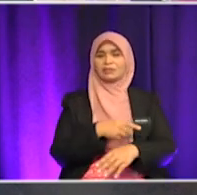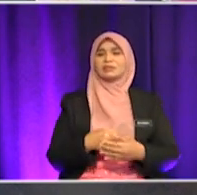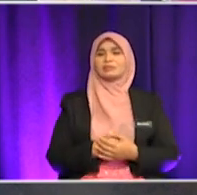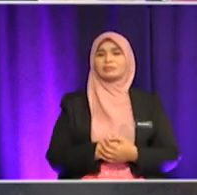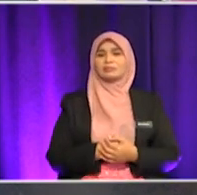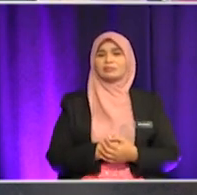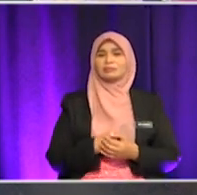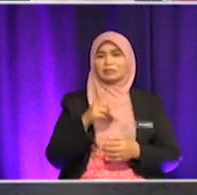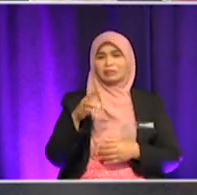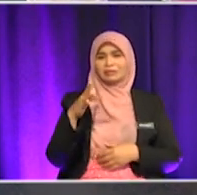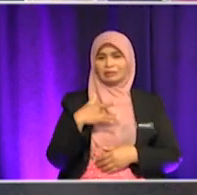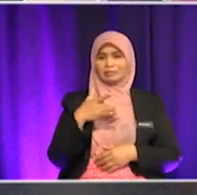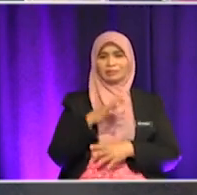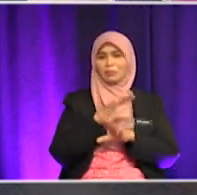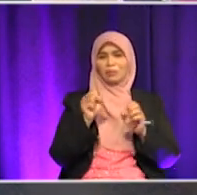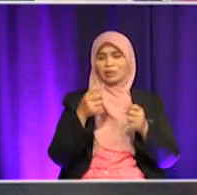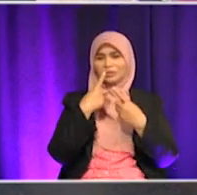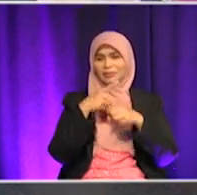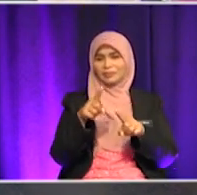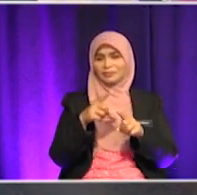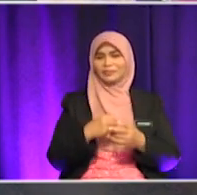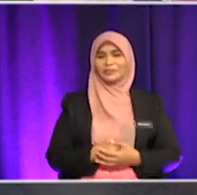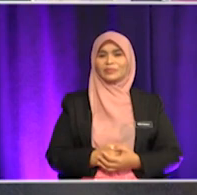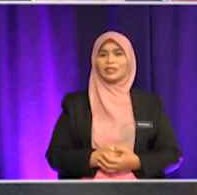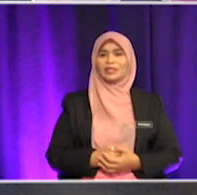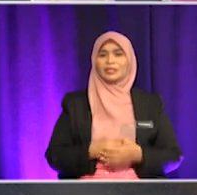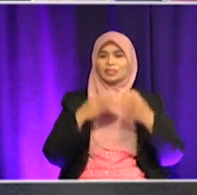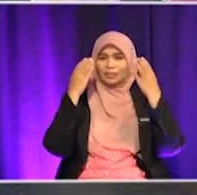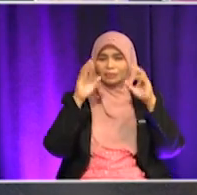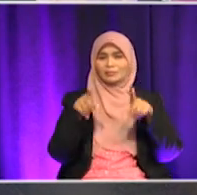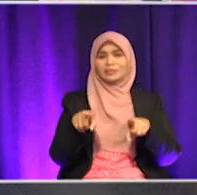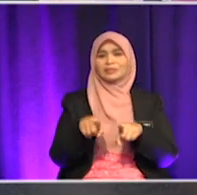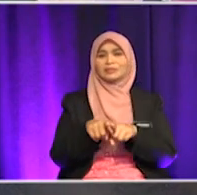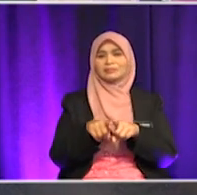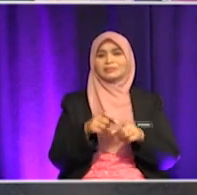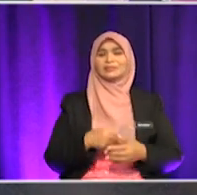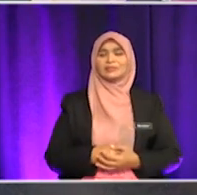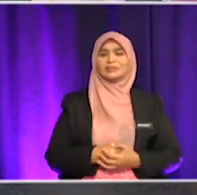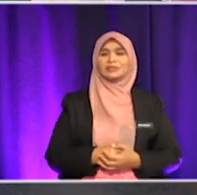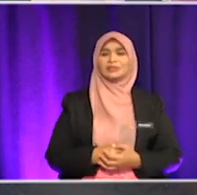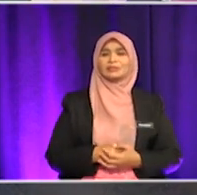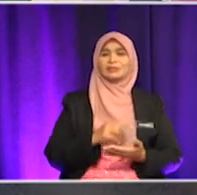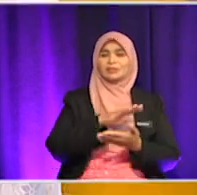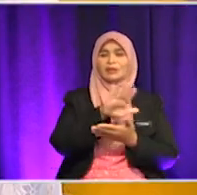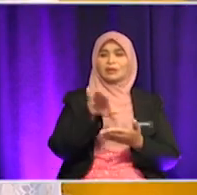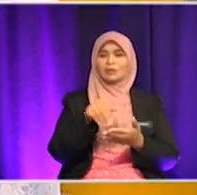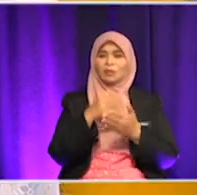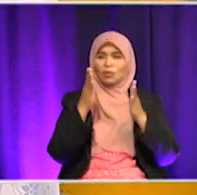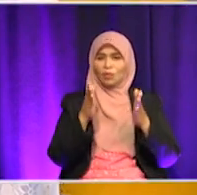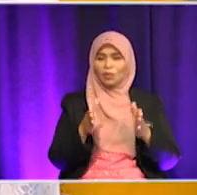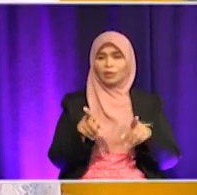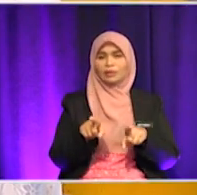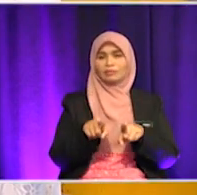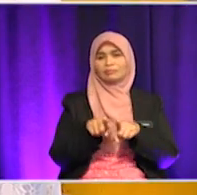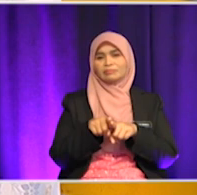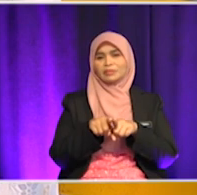Betul, saya pernah mengalami situasi yang sama, jangan risau. Okey, jadi cikgu pun sama juga waktu raya, sama, semua orang sama. Tapi perkara pertama, bila